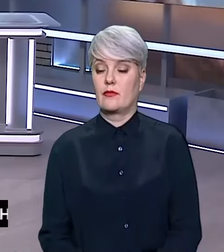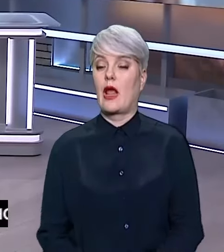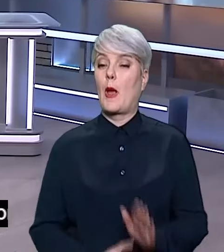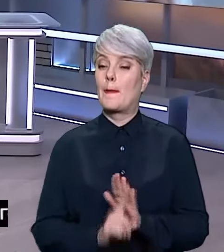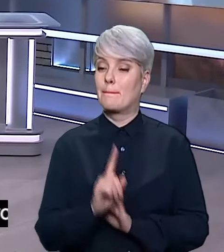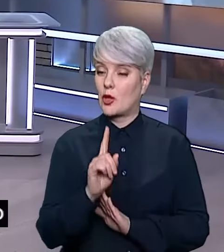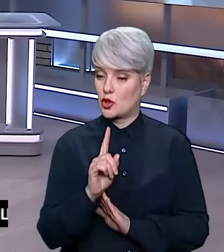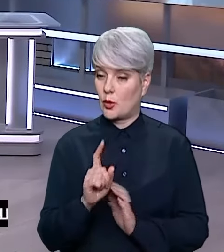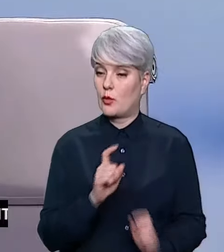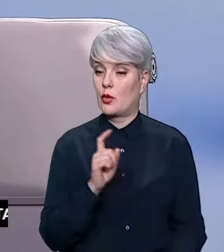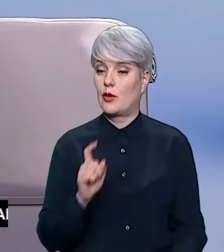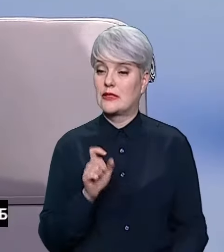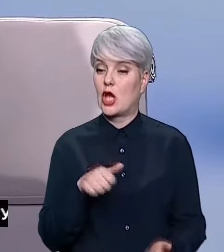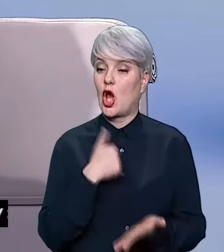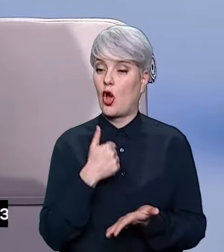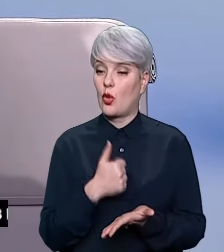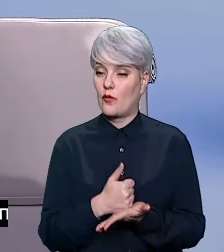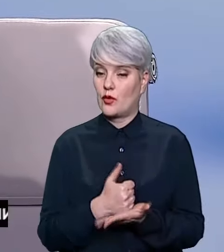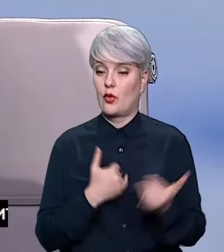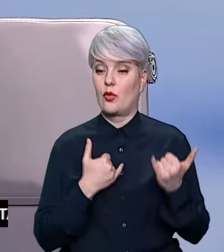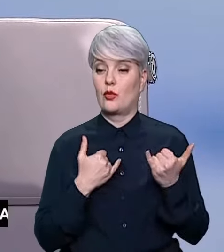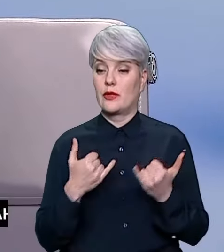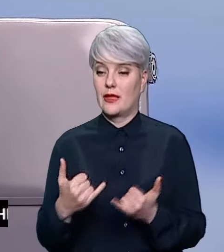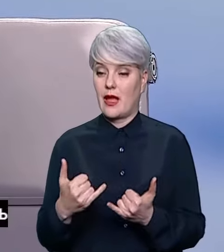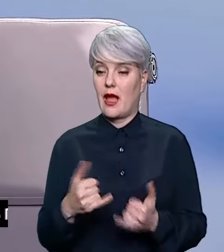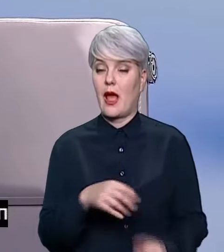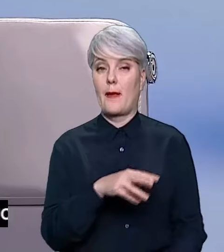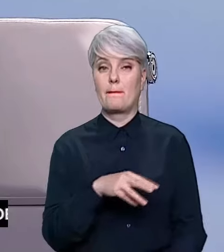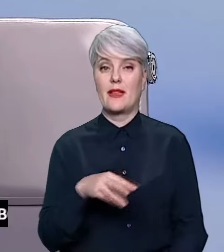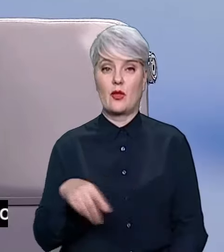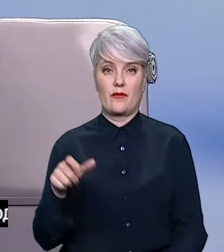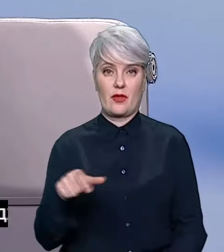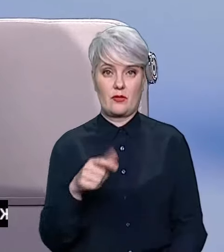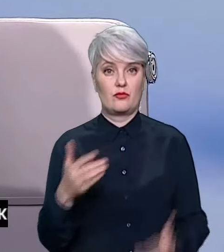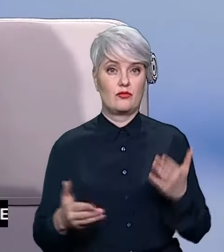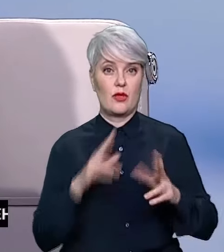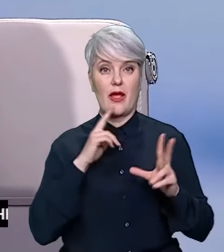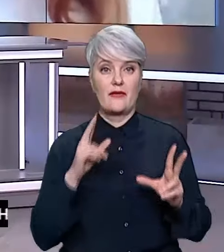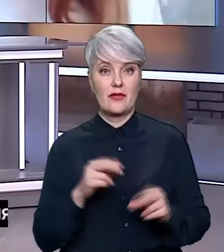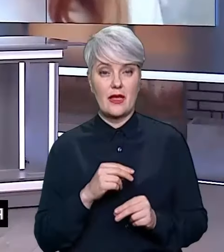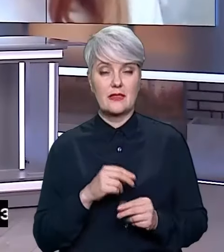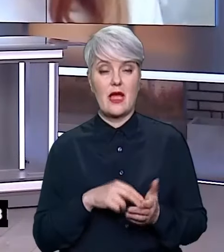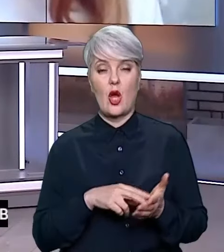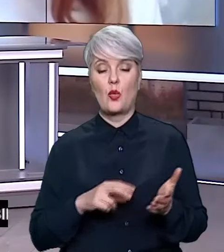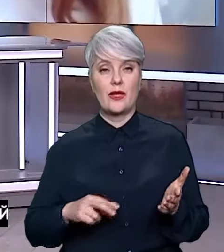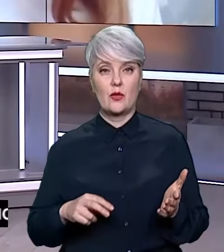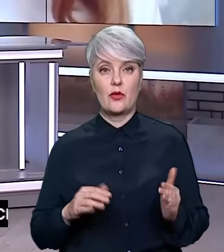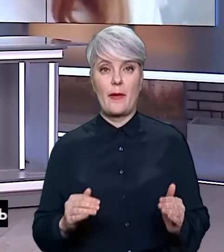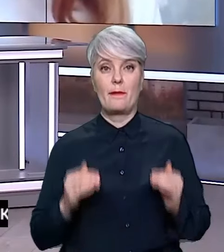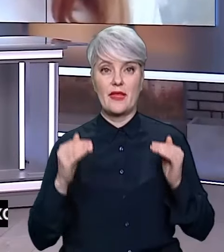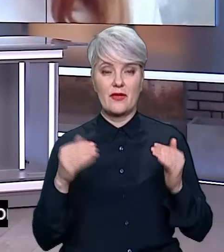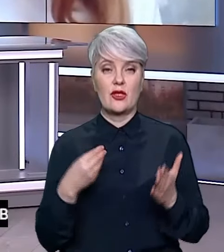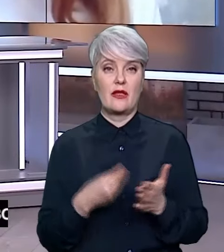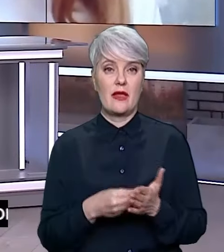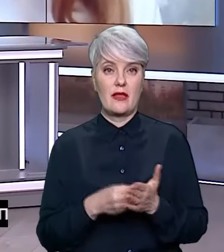почнемо, мабуть, з головного для мільйонів глядачів. Чи вдасться уникнути підвищення тарифів